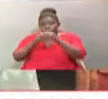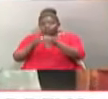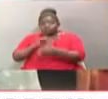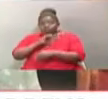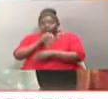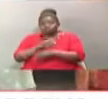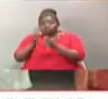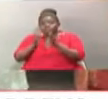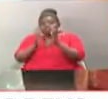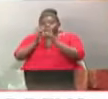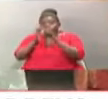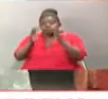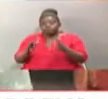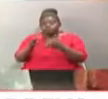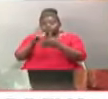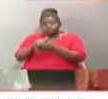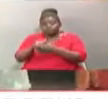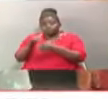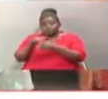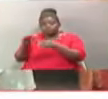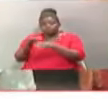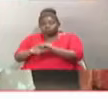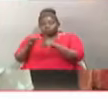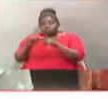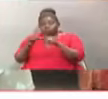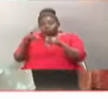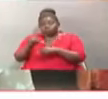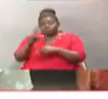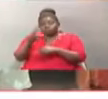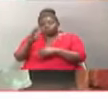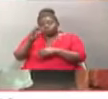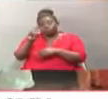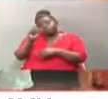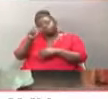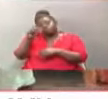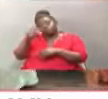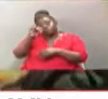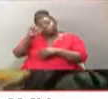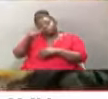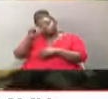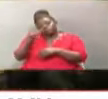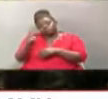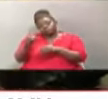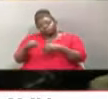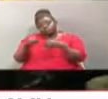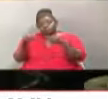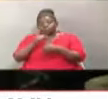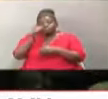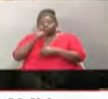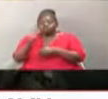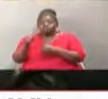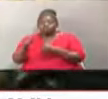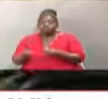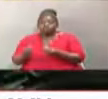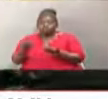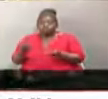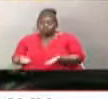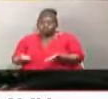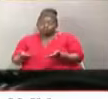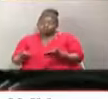abakristaayo abafumbo mu Buganda Josephine Kasato ne ssentebe w'obusumba bw'emaganjo Angela Serubidde bagabidde abakadde ne bannamwandu